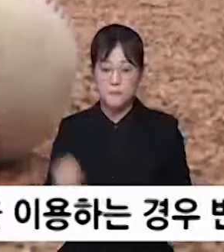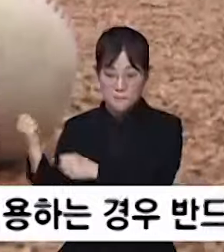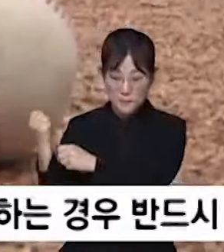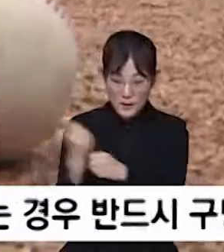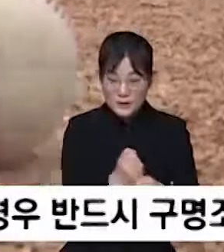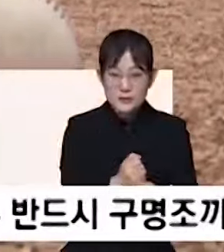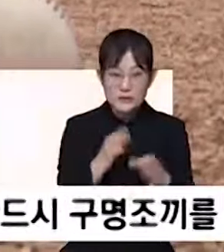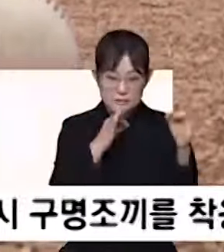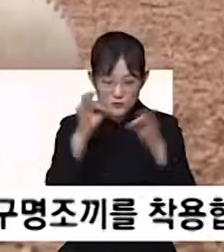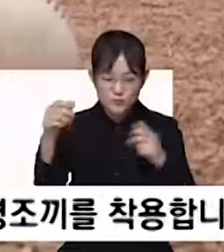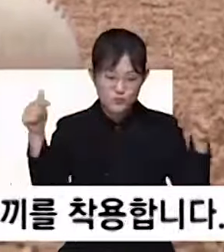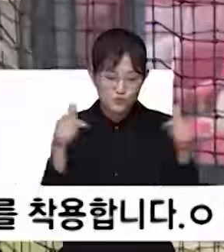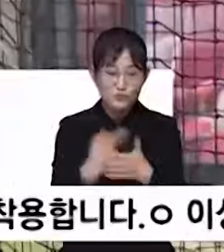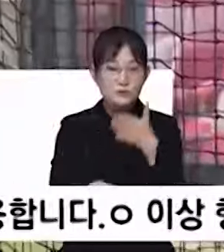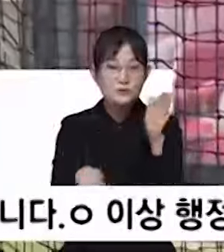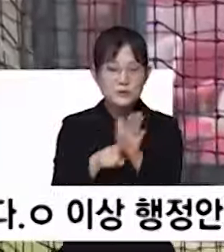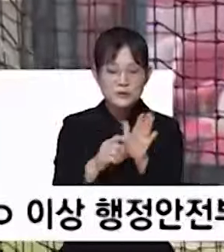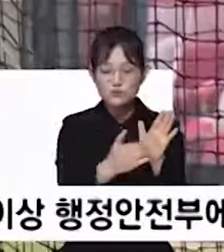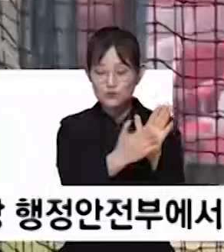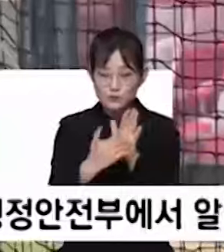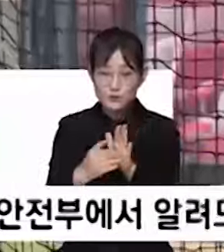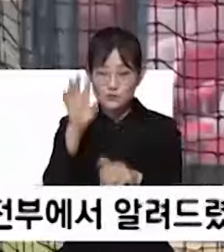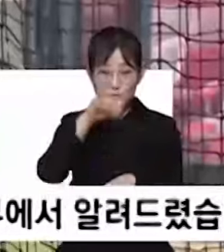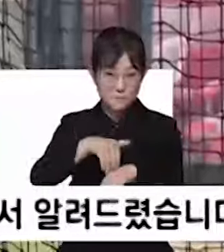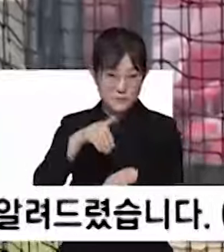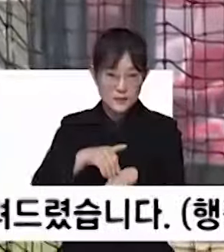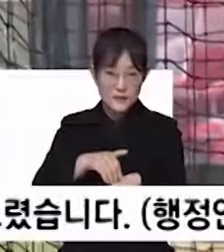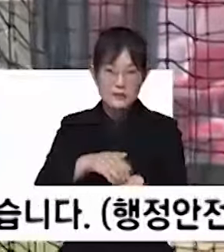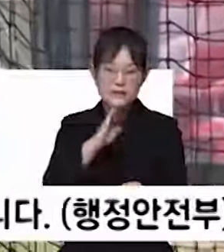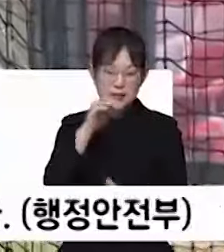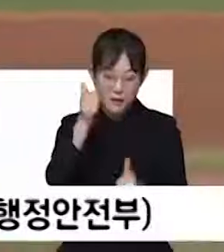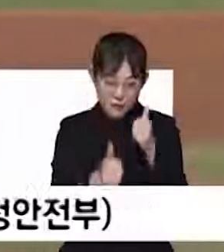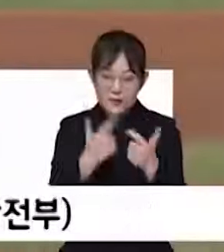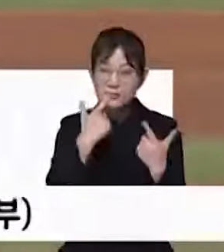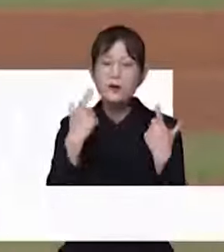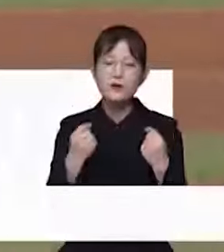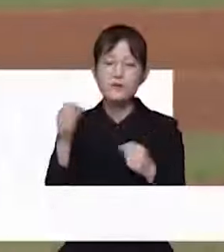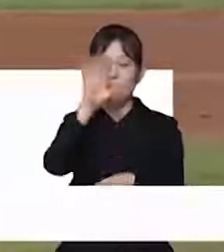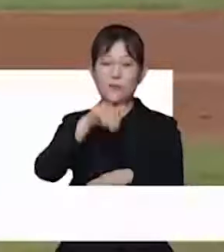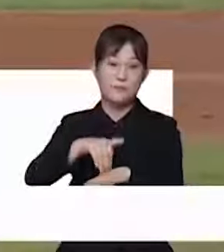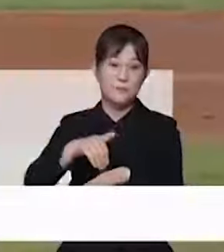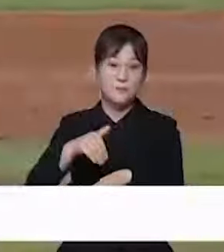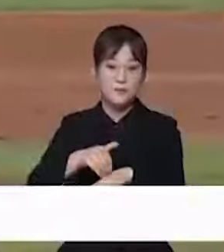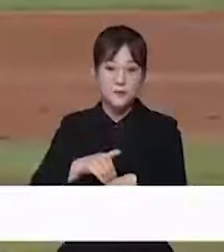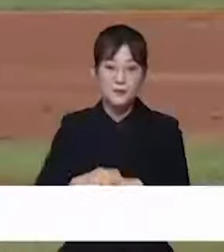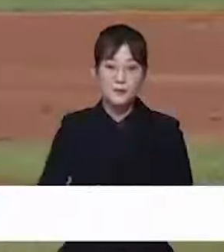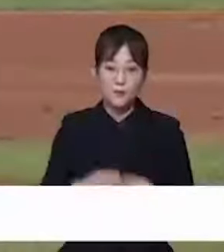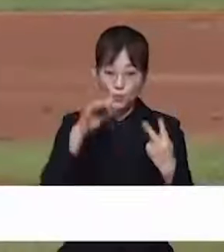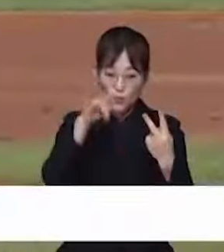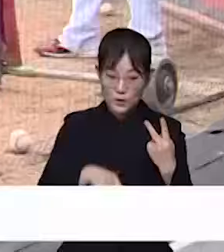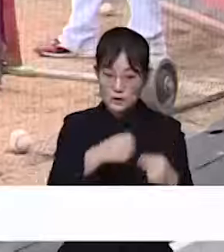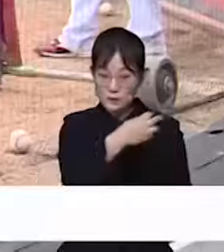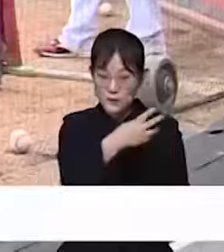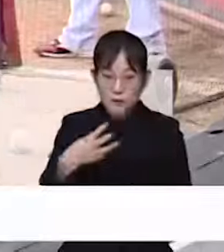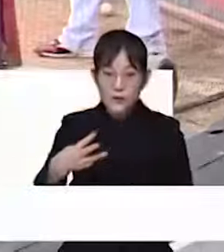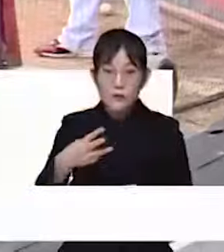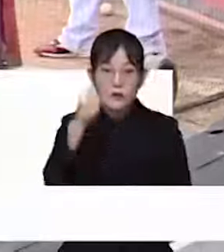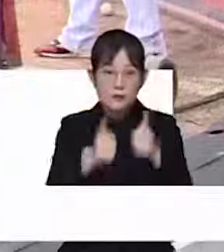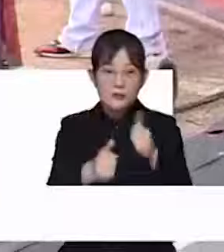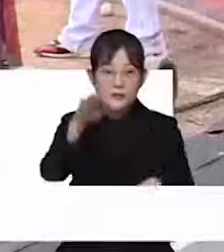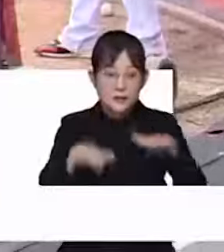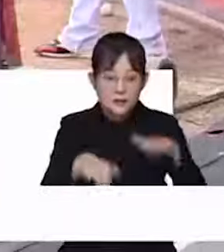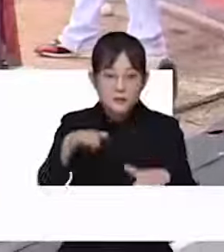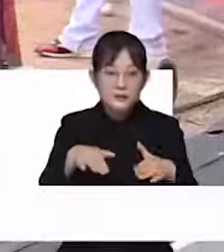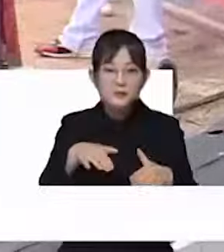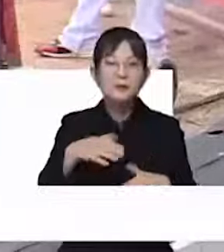배팅과 실책을 줄이기 위한 수비 훈련 등 마치 실전 같은 훈련이 이어집니다. 2위 삼성과 9경기 차라는